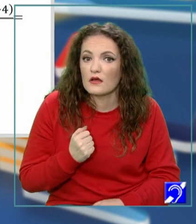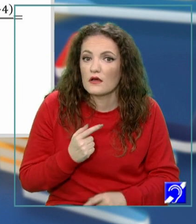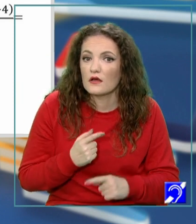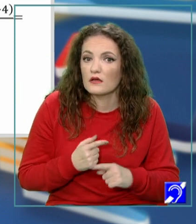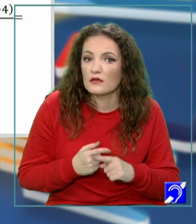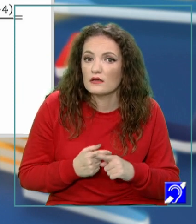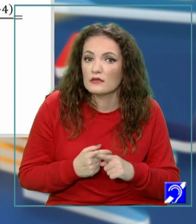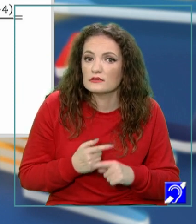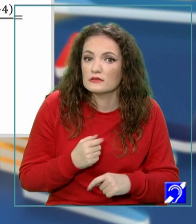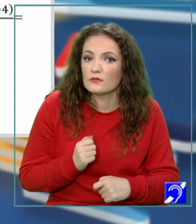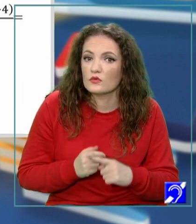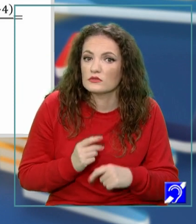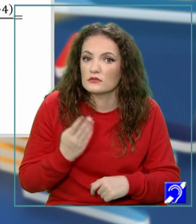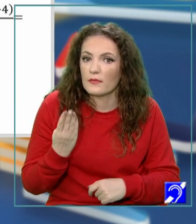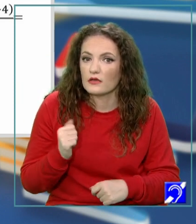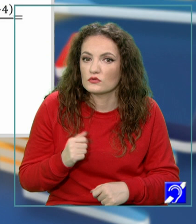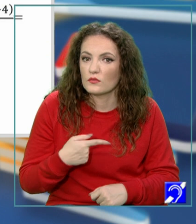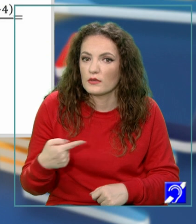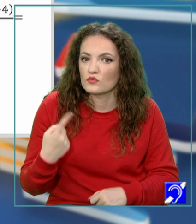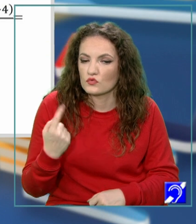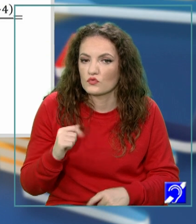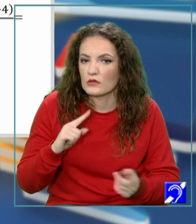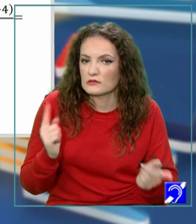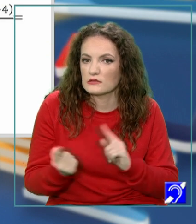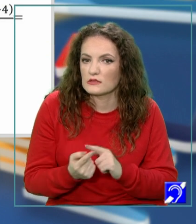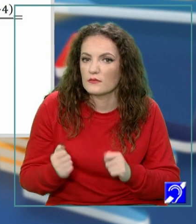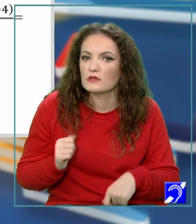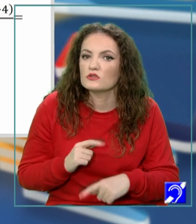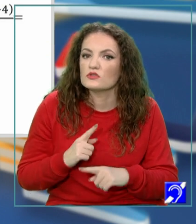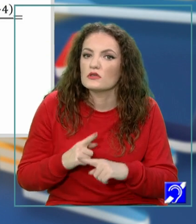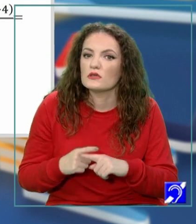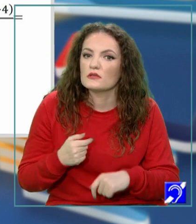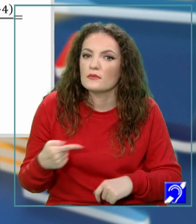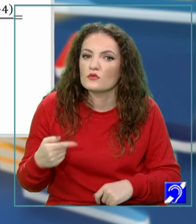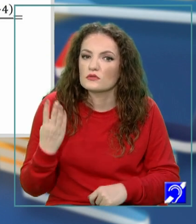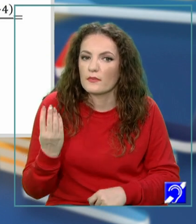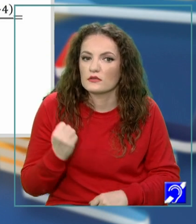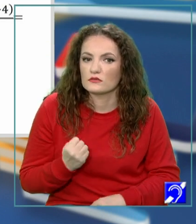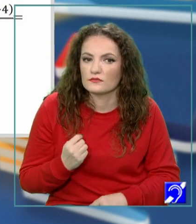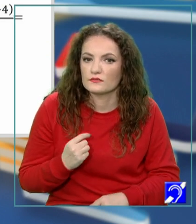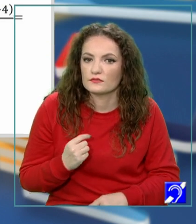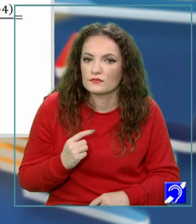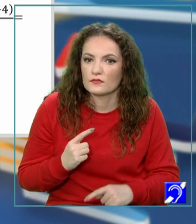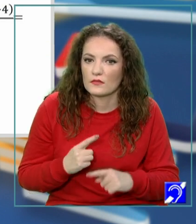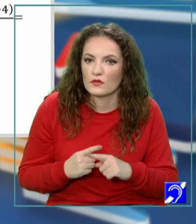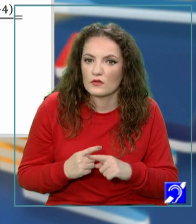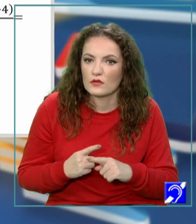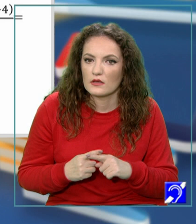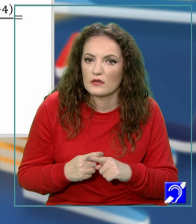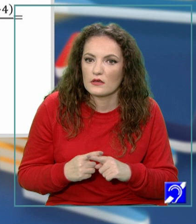să inversez ordinea termenilor, iar ultima fracție o amplific cu x minus 4. Și voi scrie x minus 2 pe lângă x plus